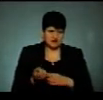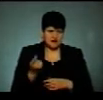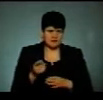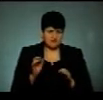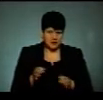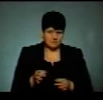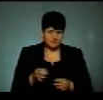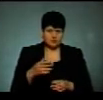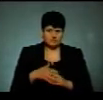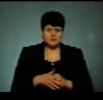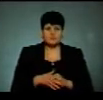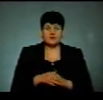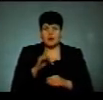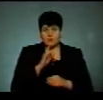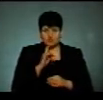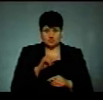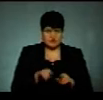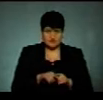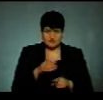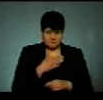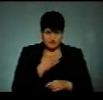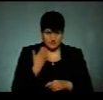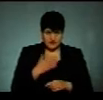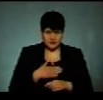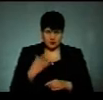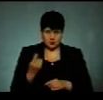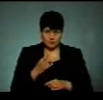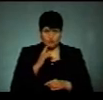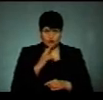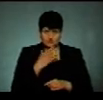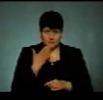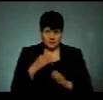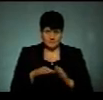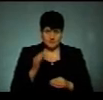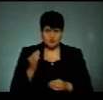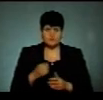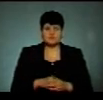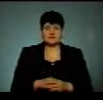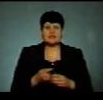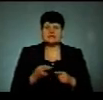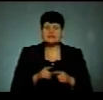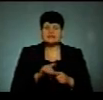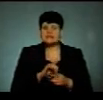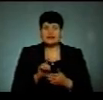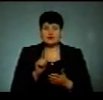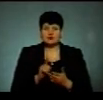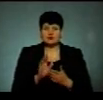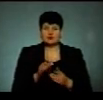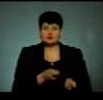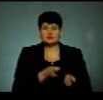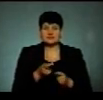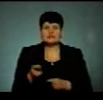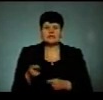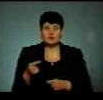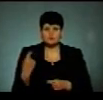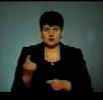Правильно я розумію? Поки що таких немає в нашій області, поки що немає вибору. Ну, це не обов'язково повинен бути постачальник